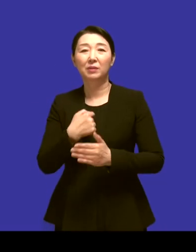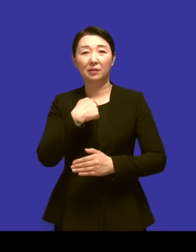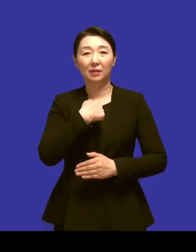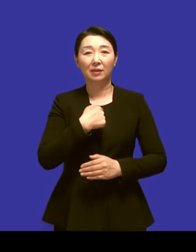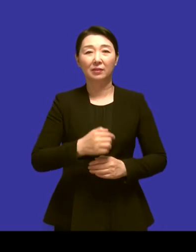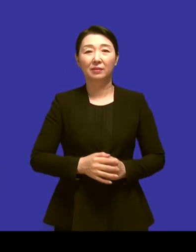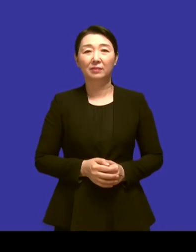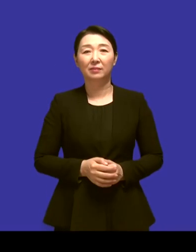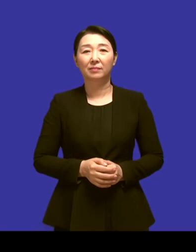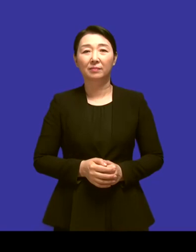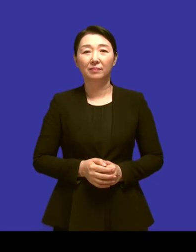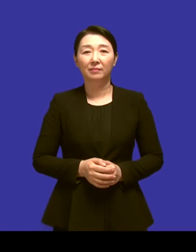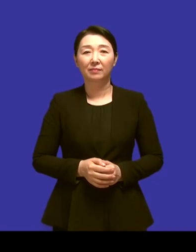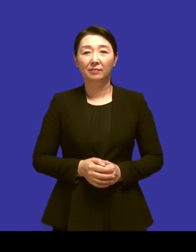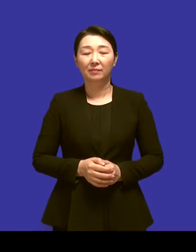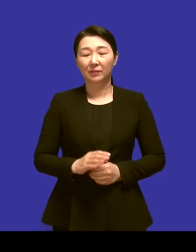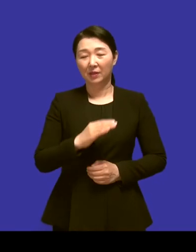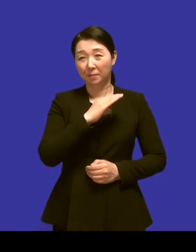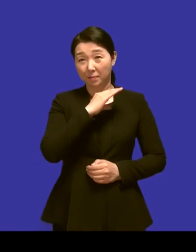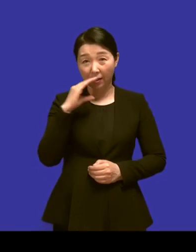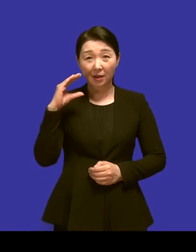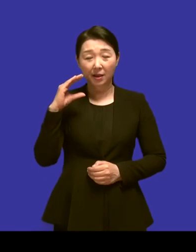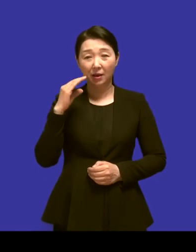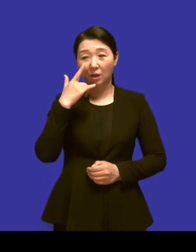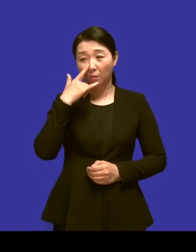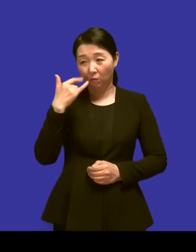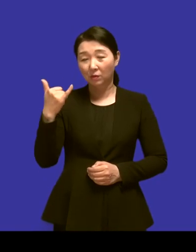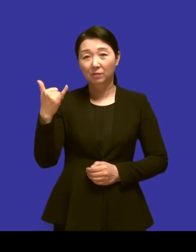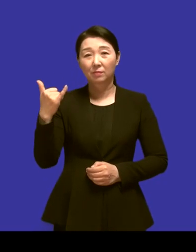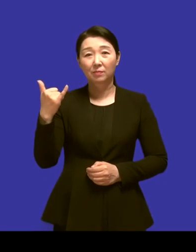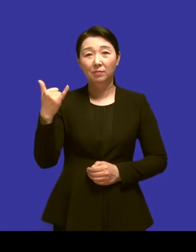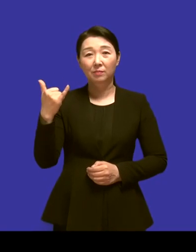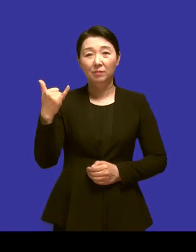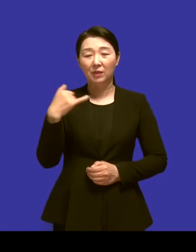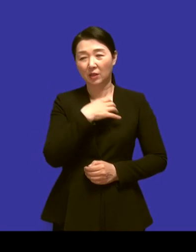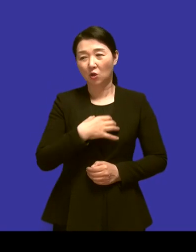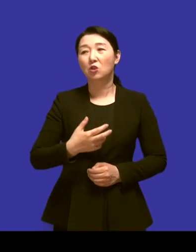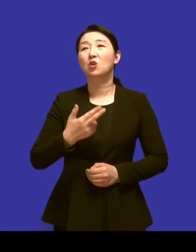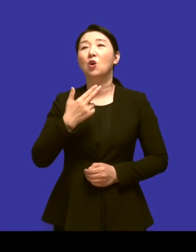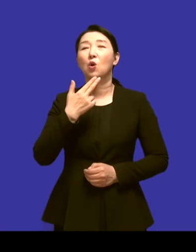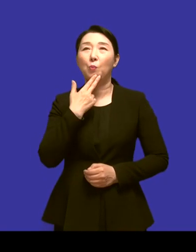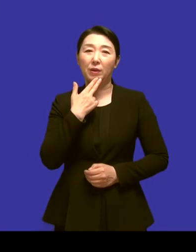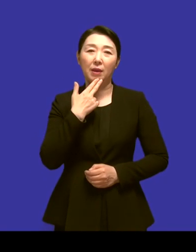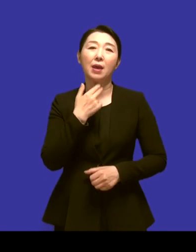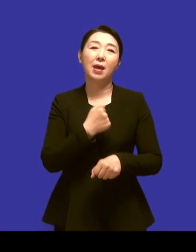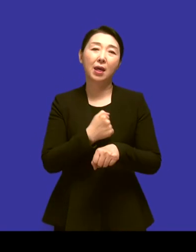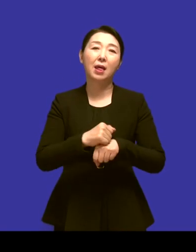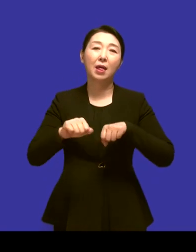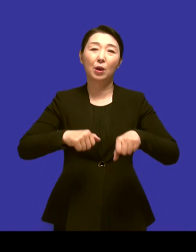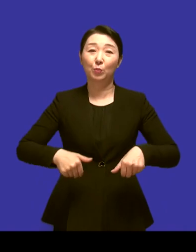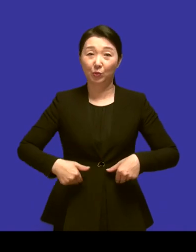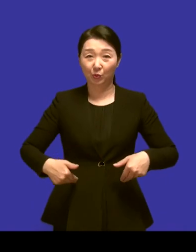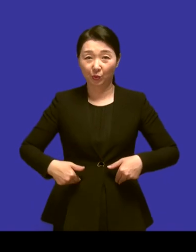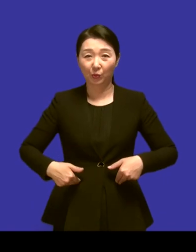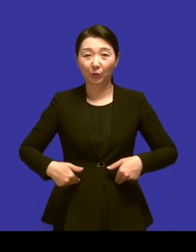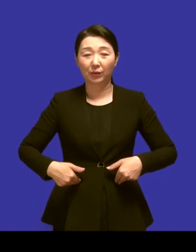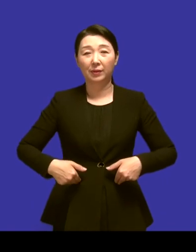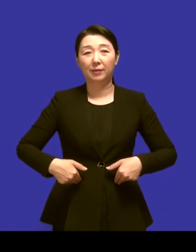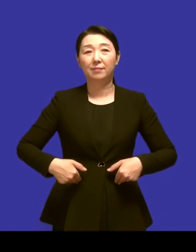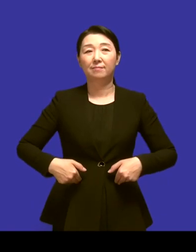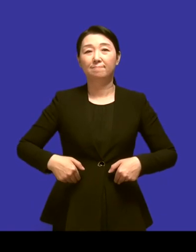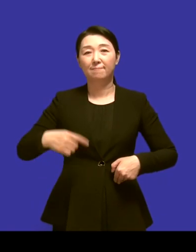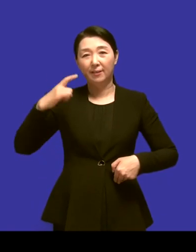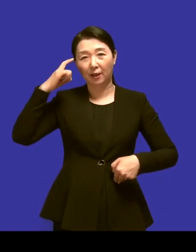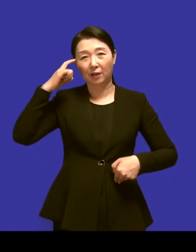내가 더 올바르고 바르게 엄마 아빠 약간 걱정 안 시켜드리게 해야겠다 그래가지고 이제 그런